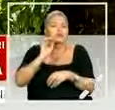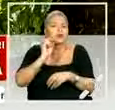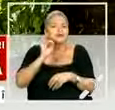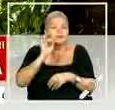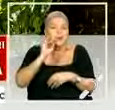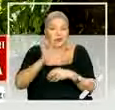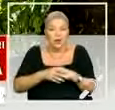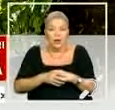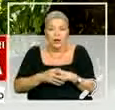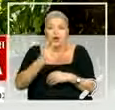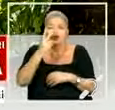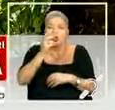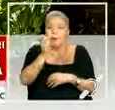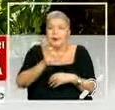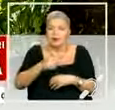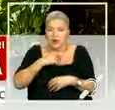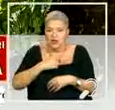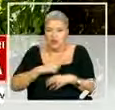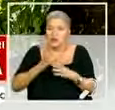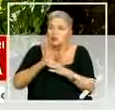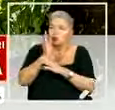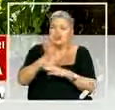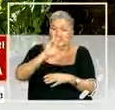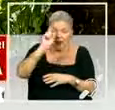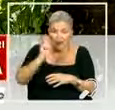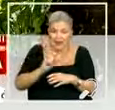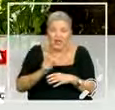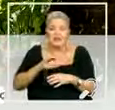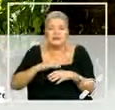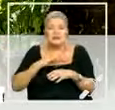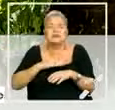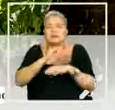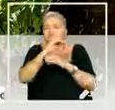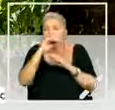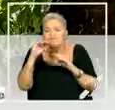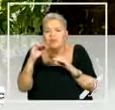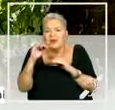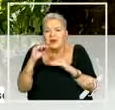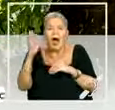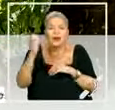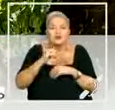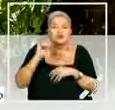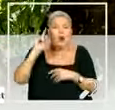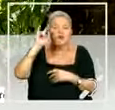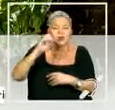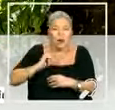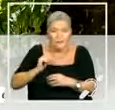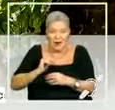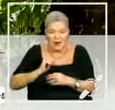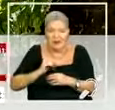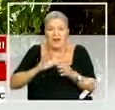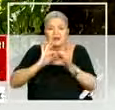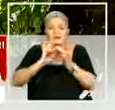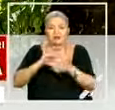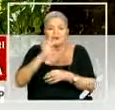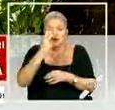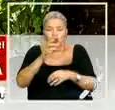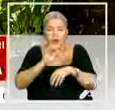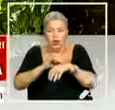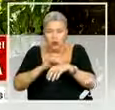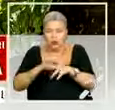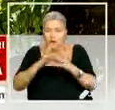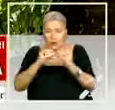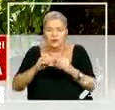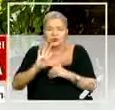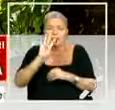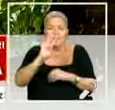celor doi pacienți civili transferați în Italia este momentan stabilă. Ei au fost aduși cu o aeronavă militară și au fost însoțiți de 2 medici români și de